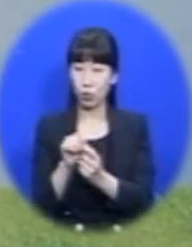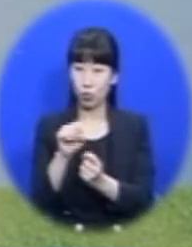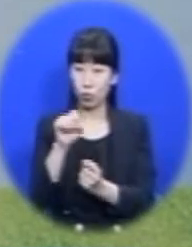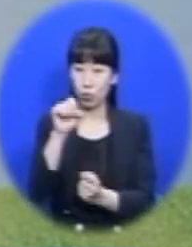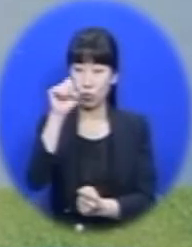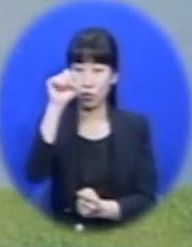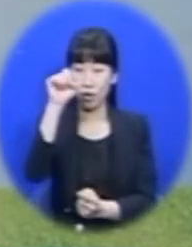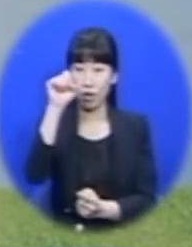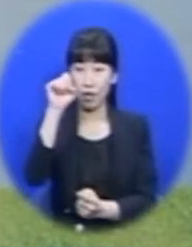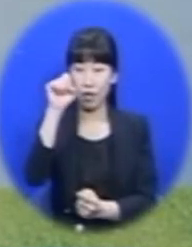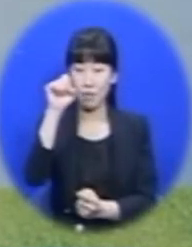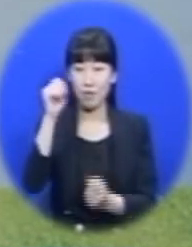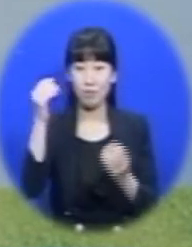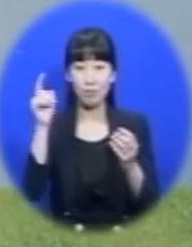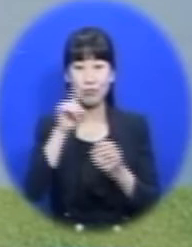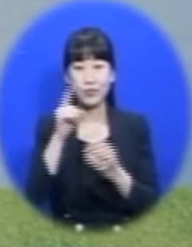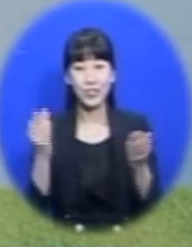일이 벌어질까요?